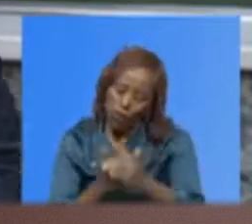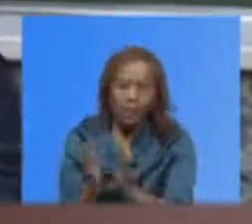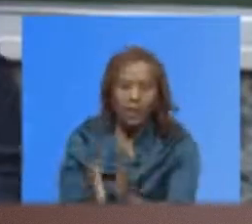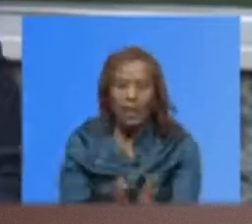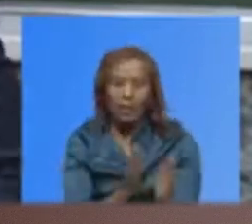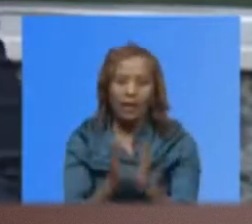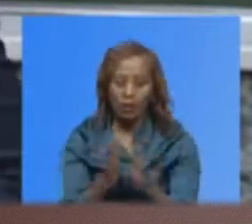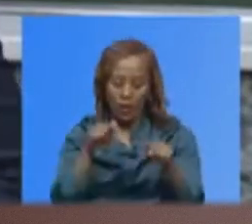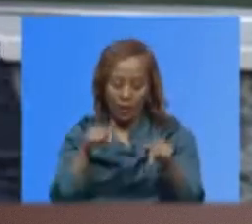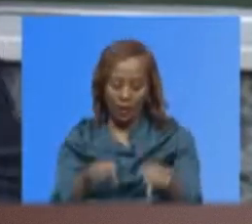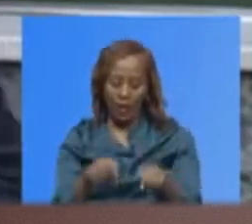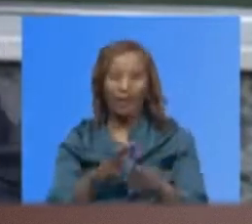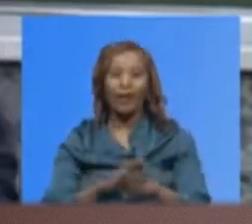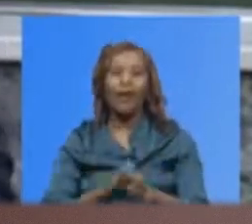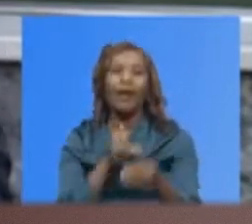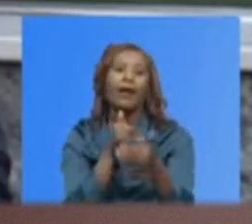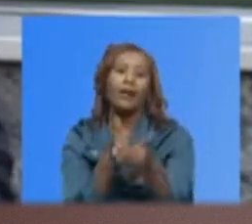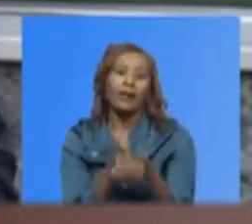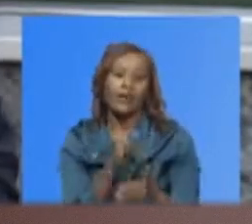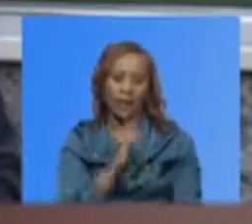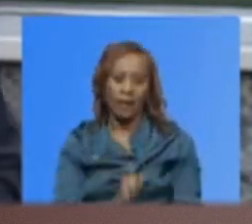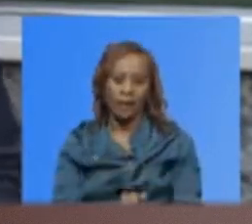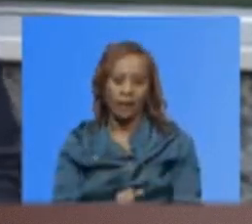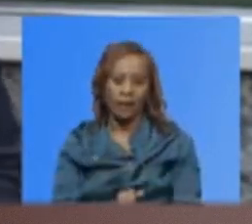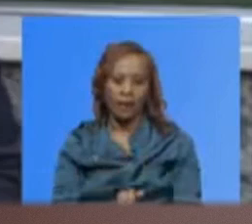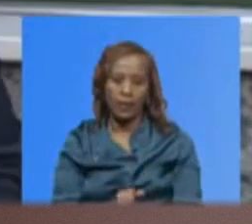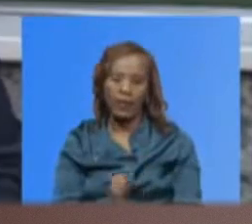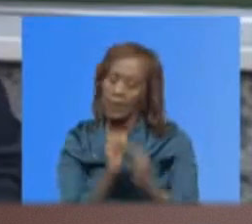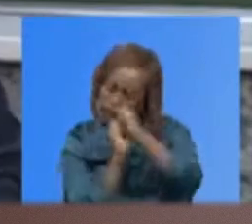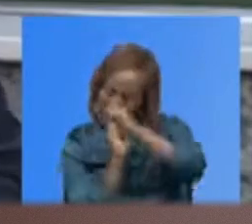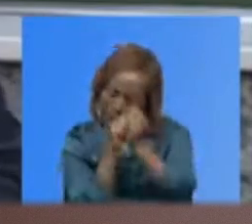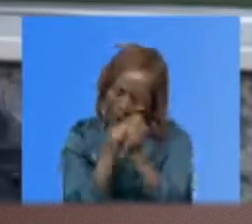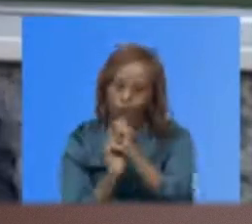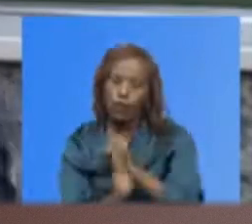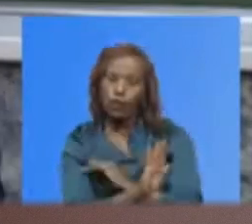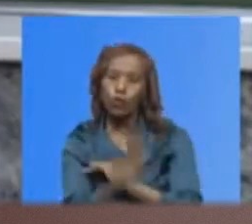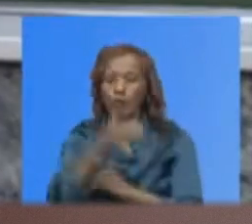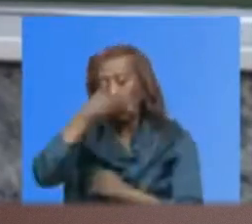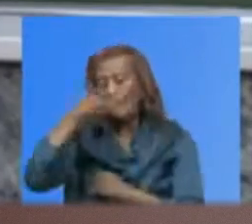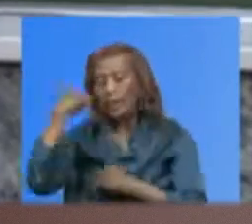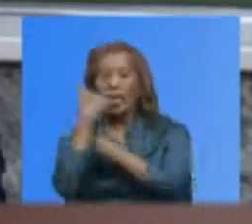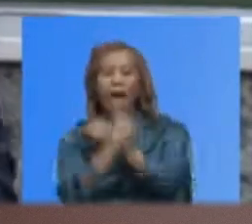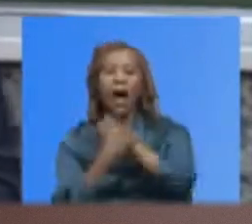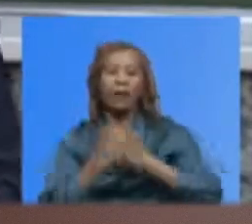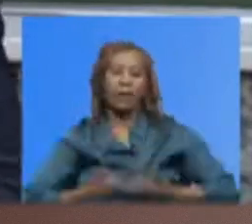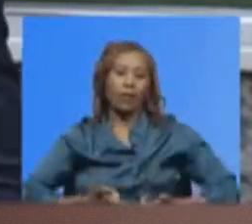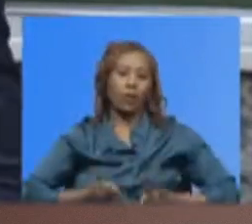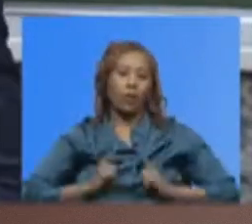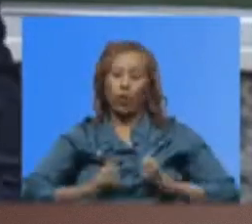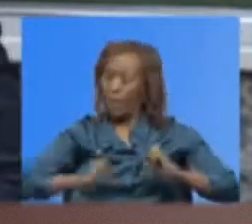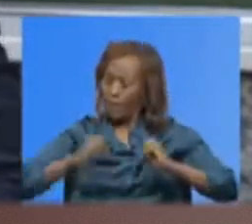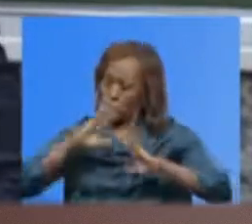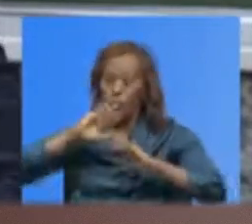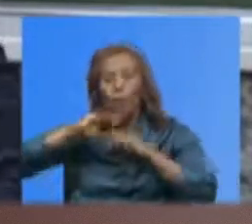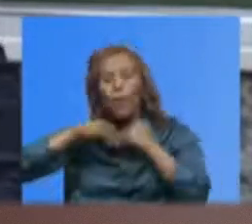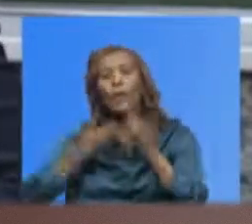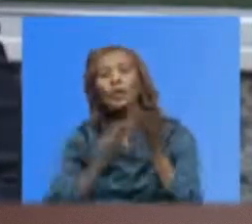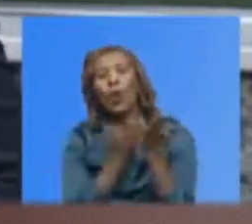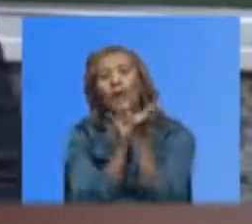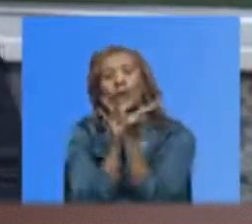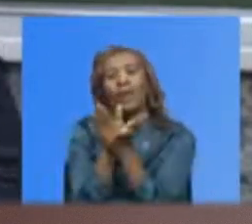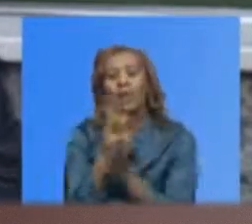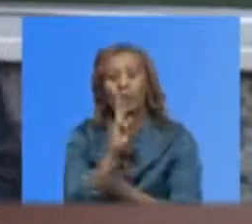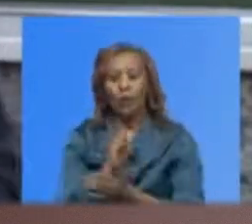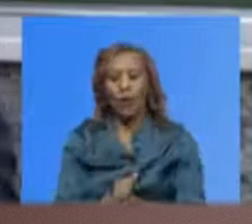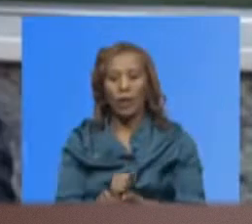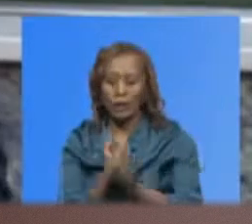قرصاچو زاري لاي درسنال بتگلاچوم يتشالچ هاجر نتنورن بزو مسواتنت